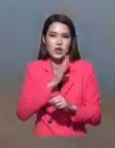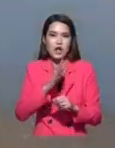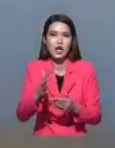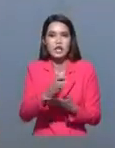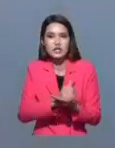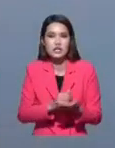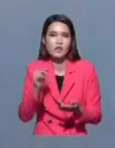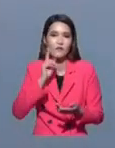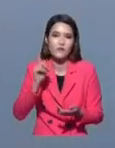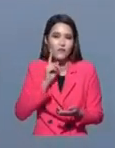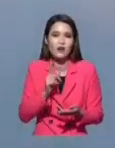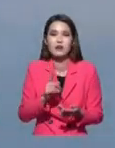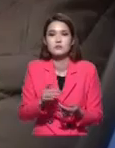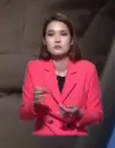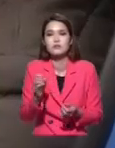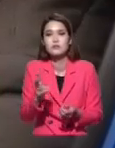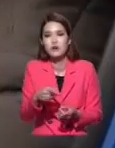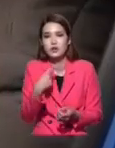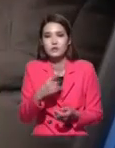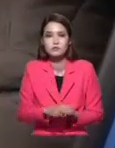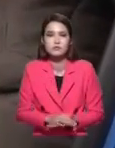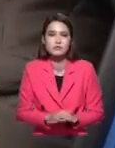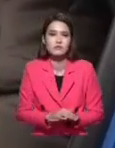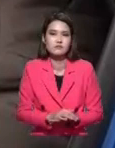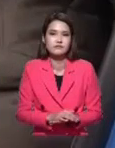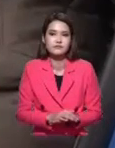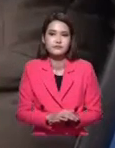же ситуация в Жангалинском районе.